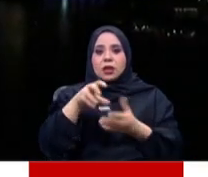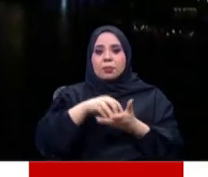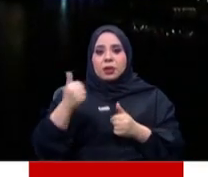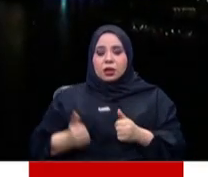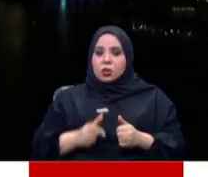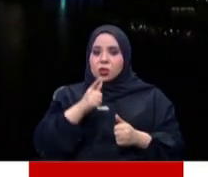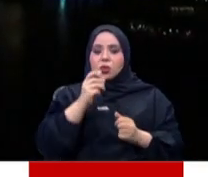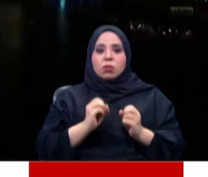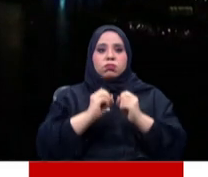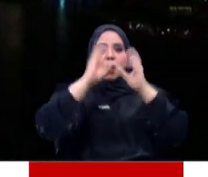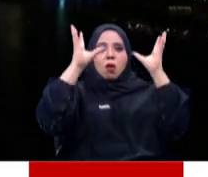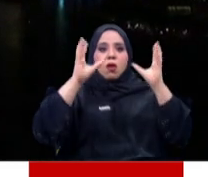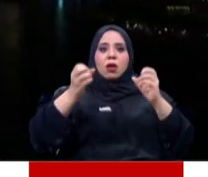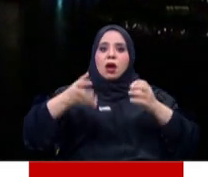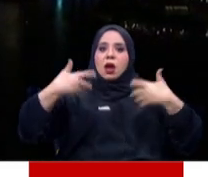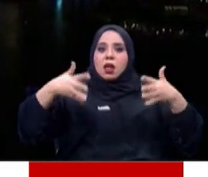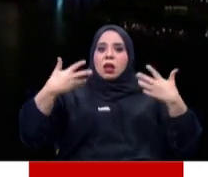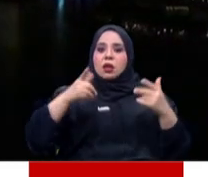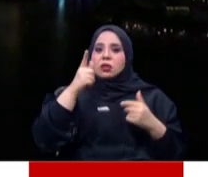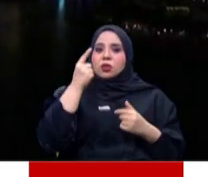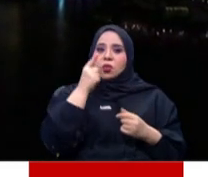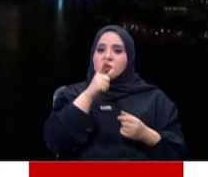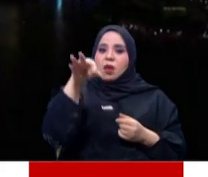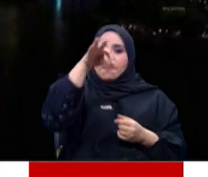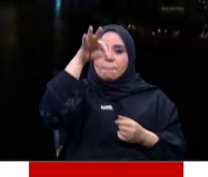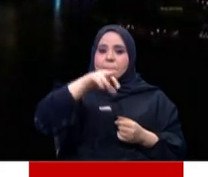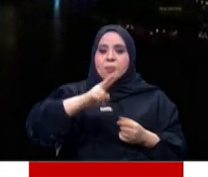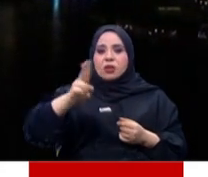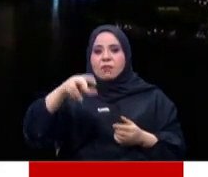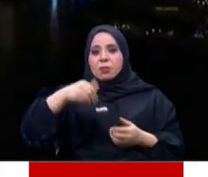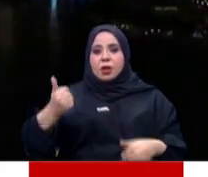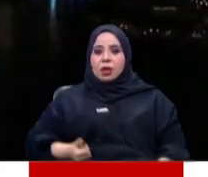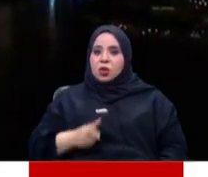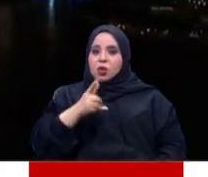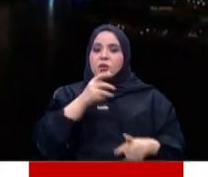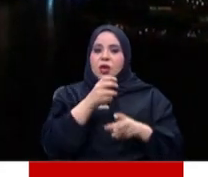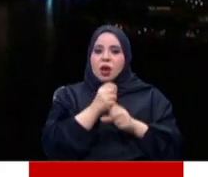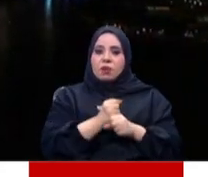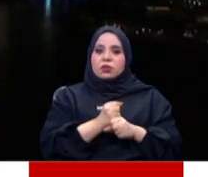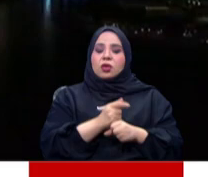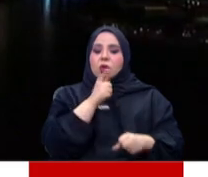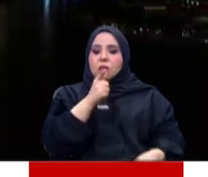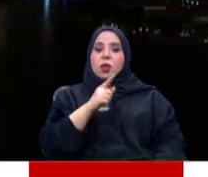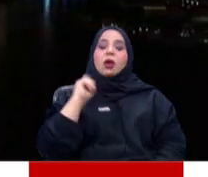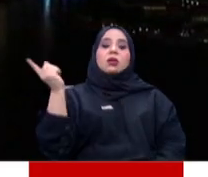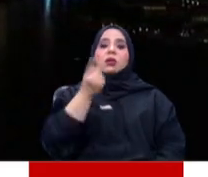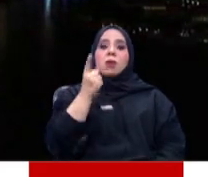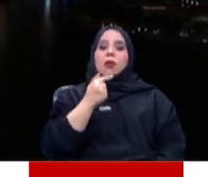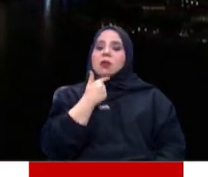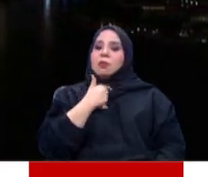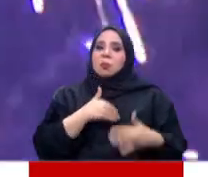البحرين الدولية عروض الألعاب النارية وذلك في عدة مواقع مختلفة في مملكة البحرين، حرصا منها على أن